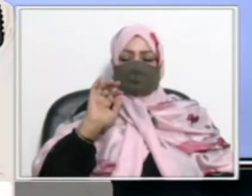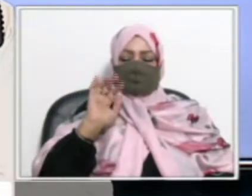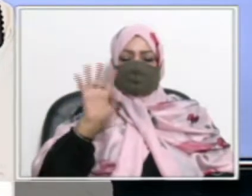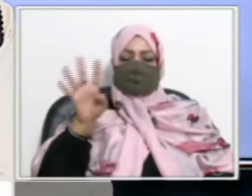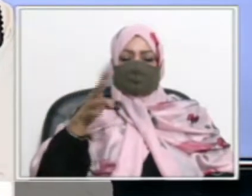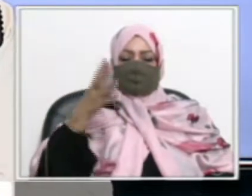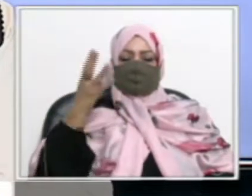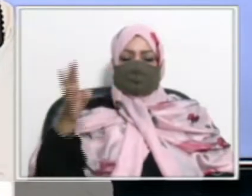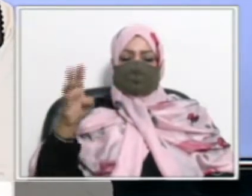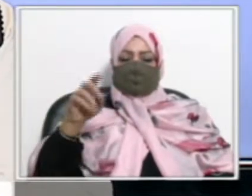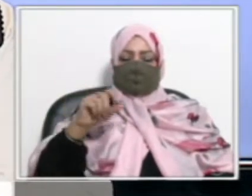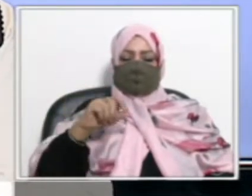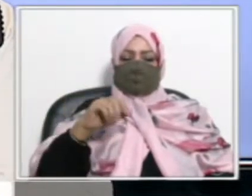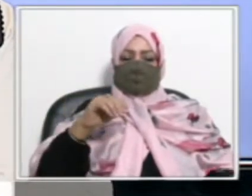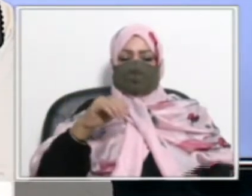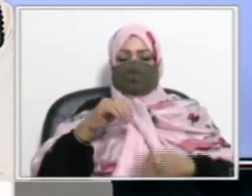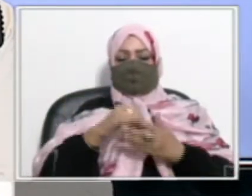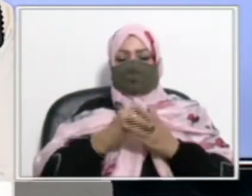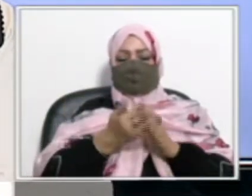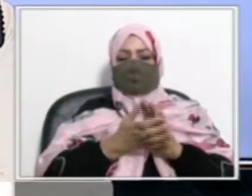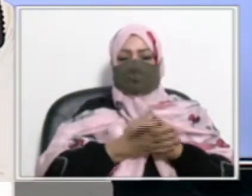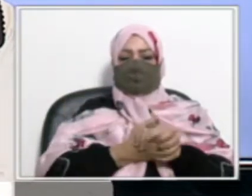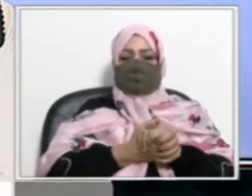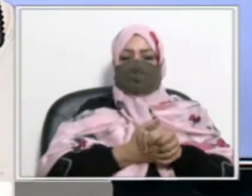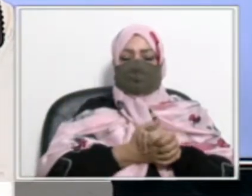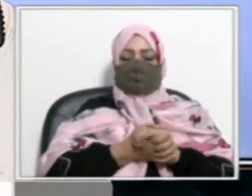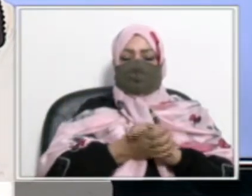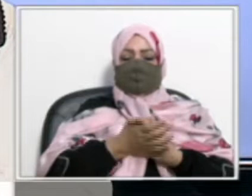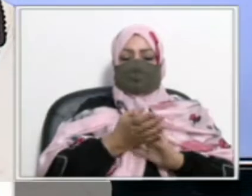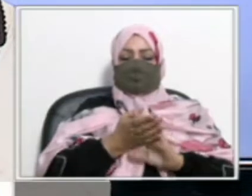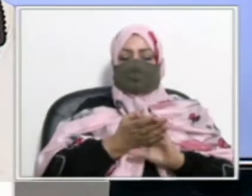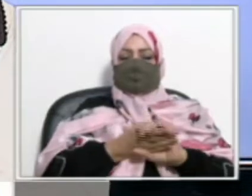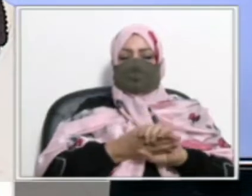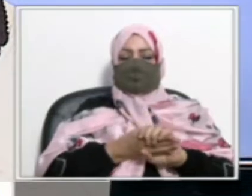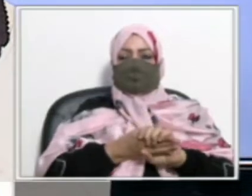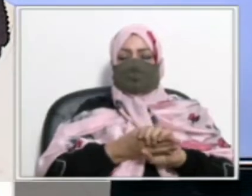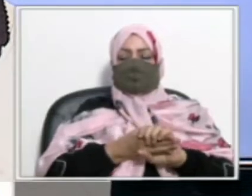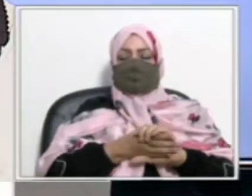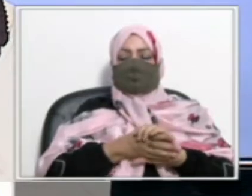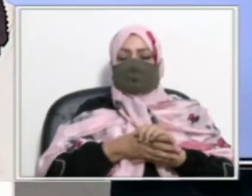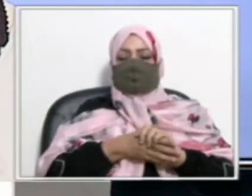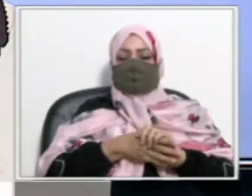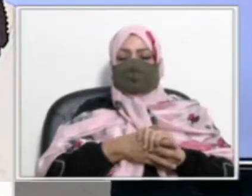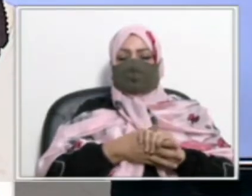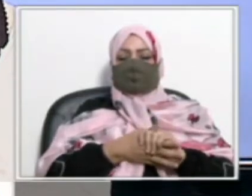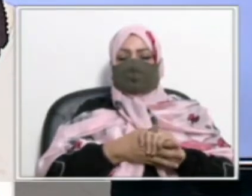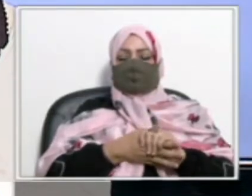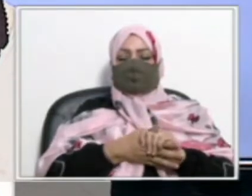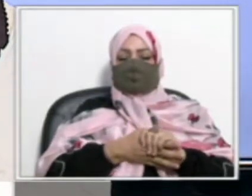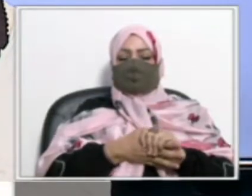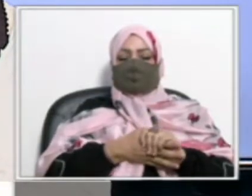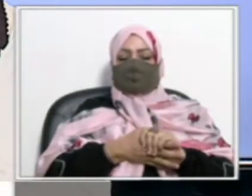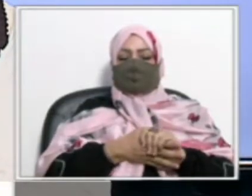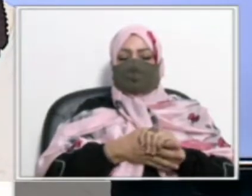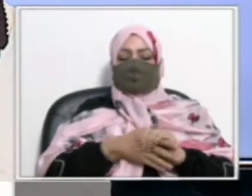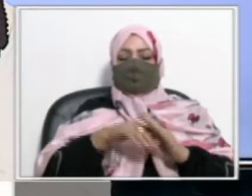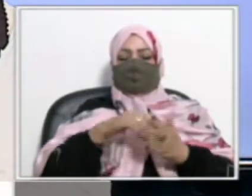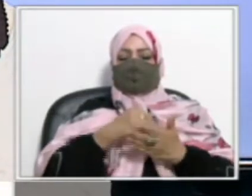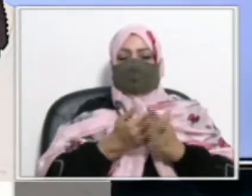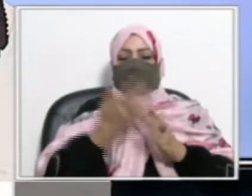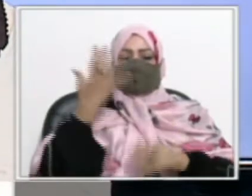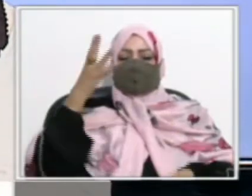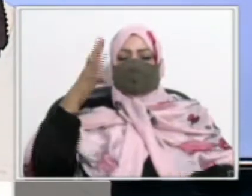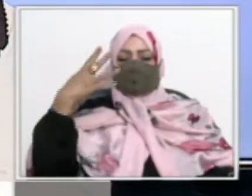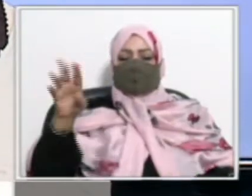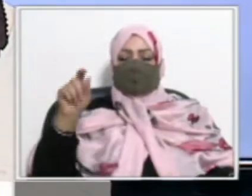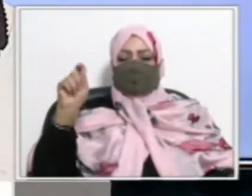45,000 في شيك. ايه وانت اعطيت له باش بيعطيني على حق